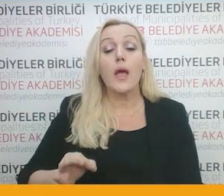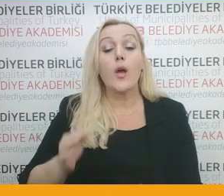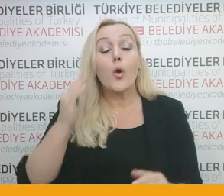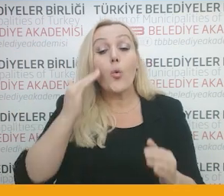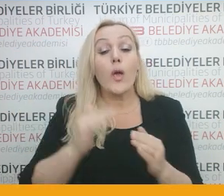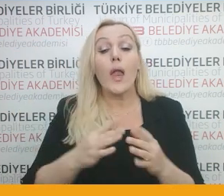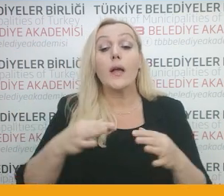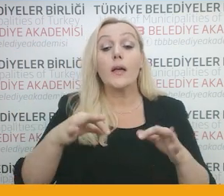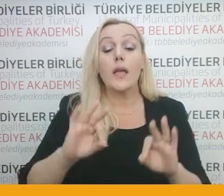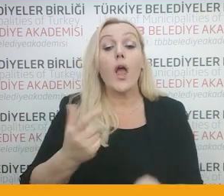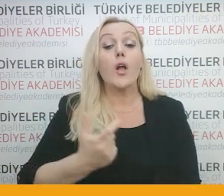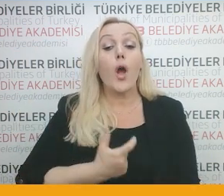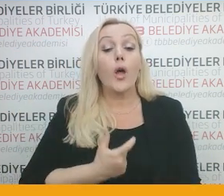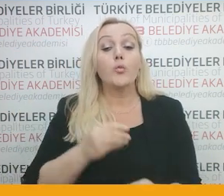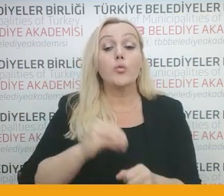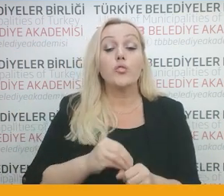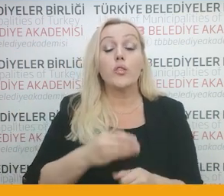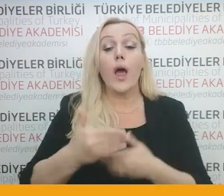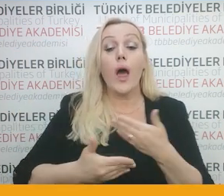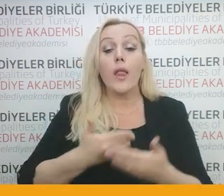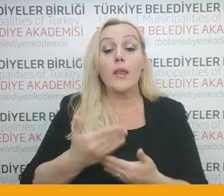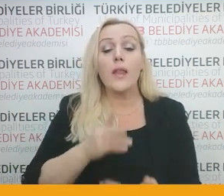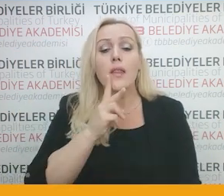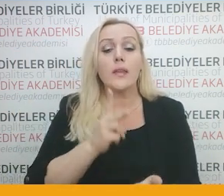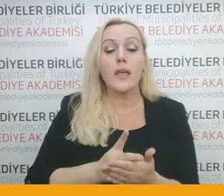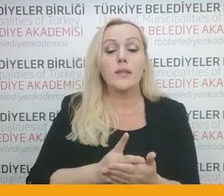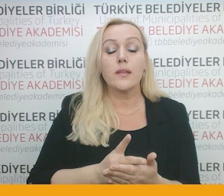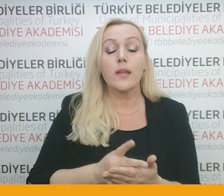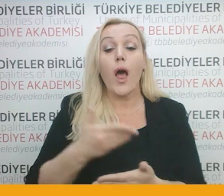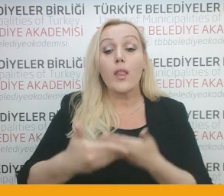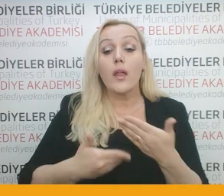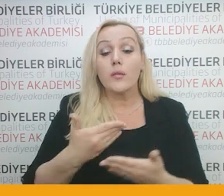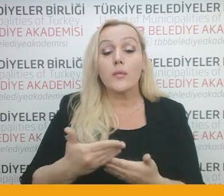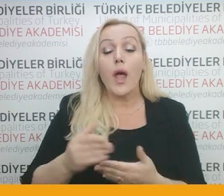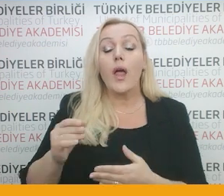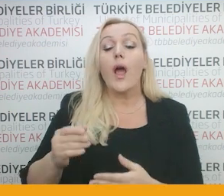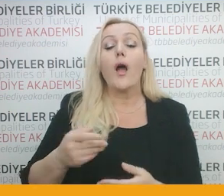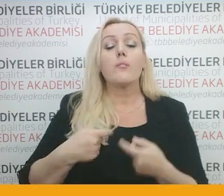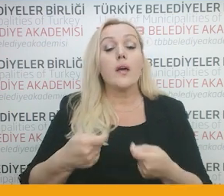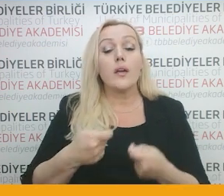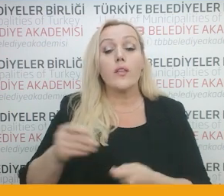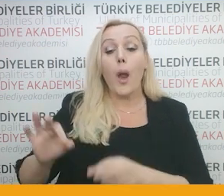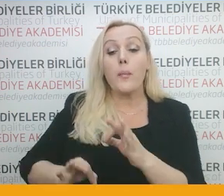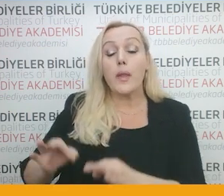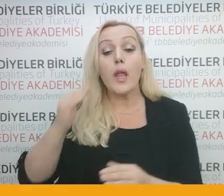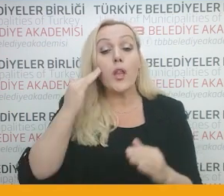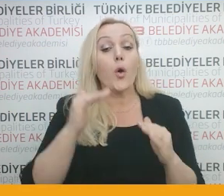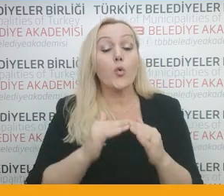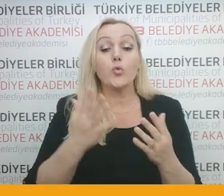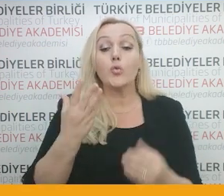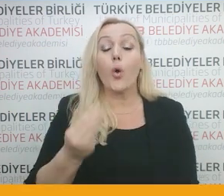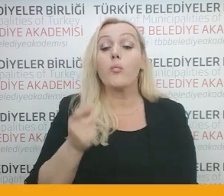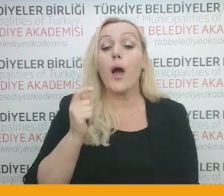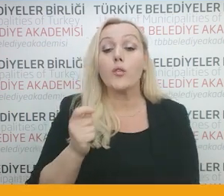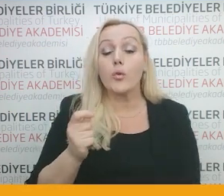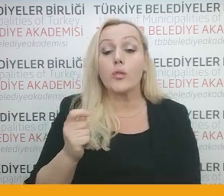ifadeler kanunda geçen gayet net ifadeler. Harcamalar da stratejik plana uygun olmak zorundadır. Harcama yetkilileri